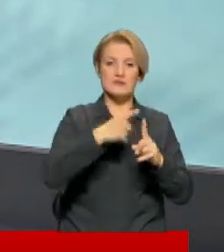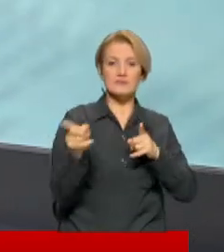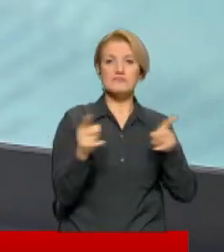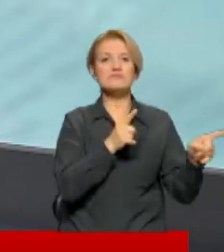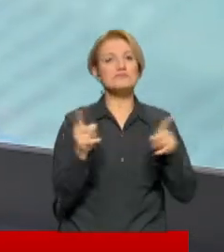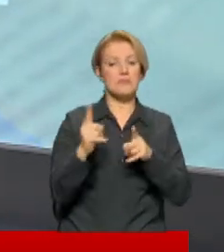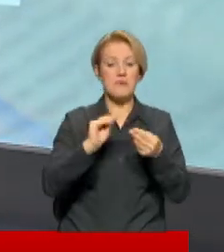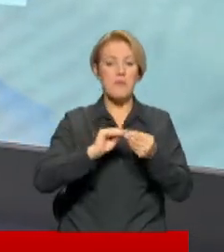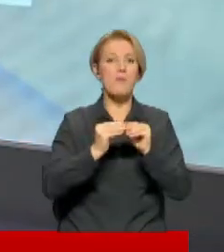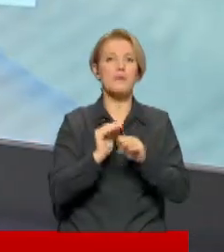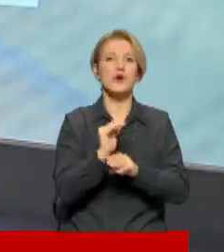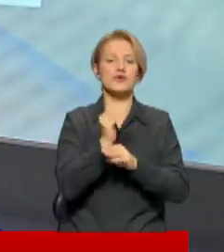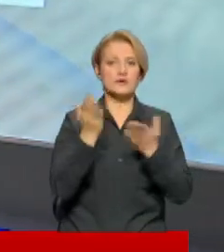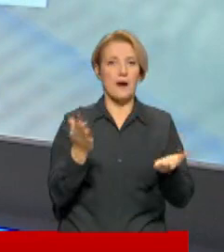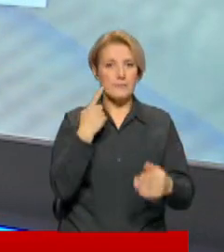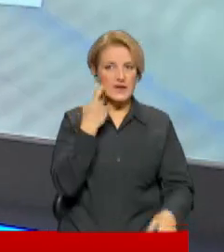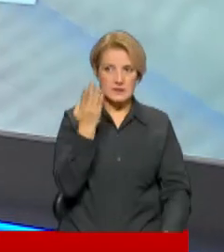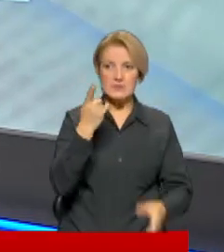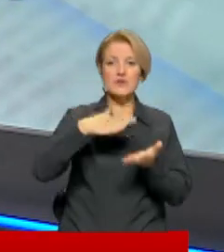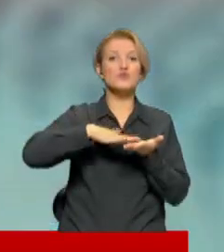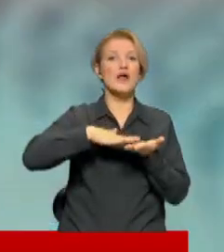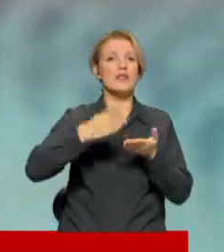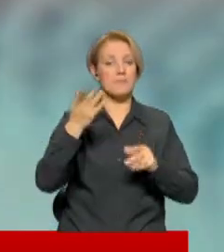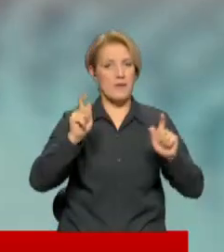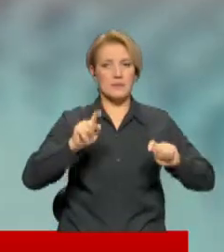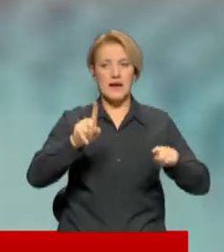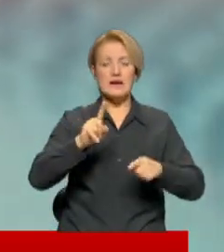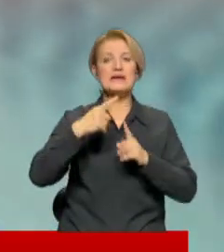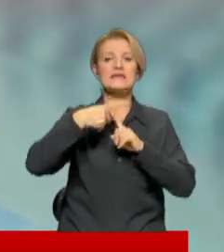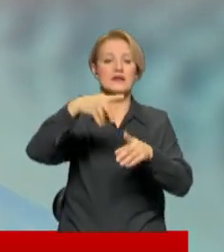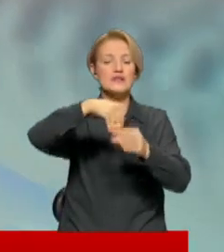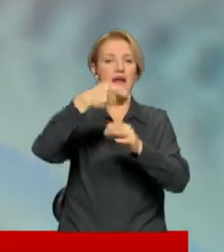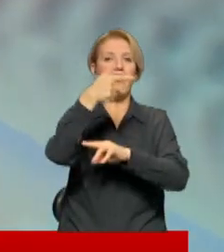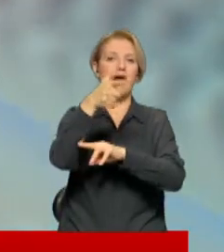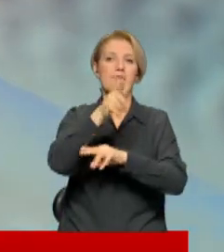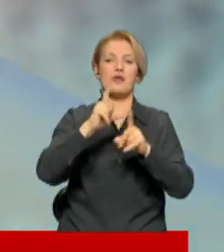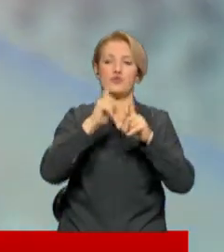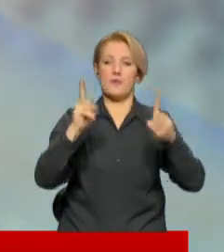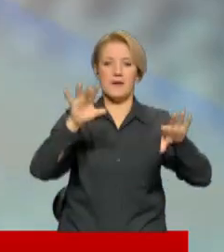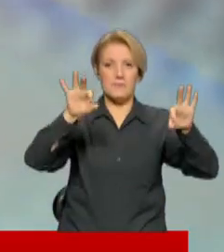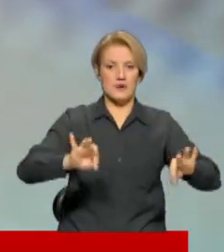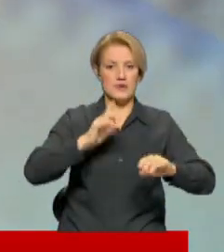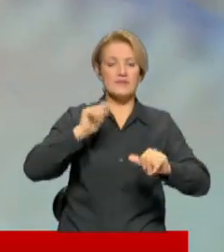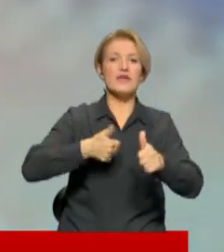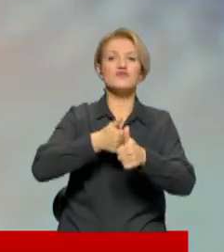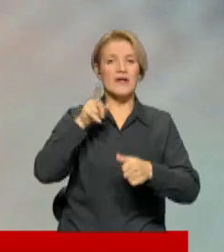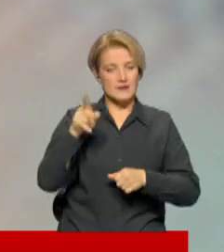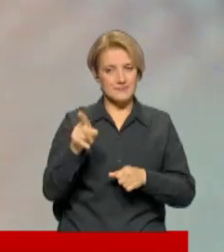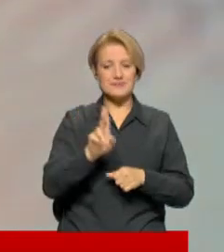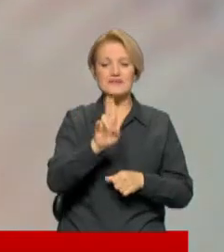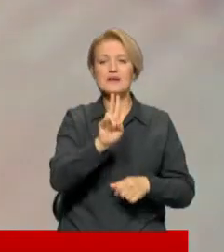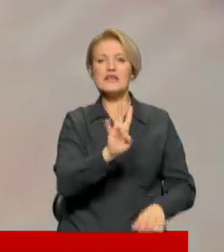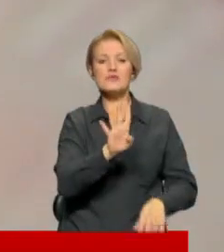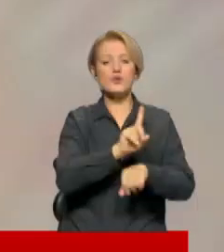esnafı arasında bir problem yaşanıyor bakın bir düzenleme takside kamera dönemi Danıştay ticari taksilerde 7/24